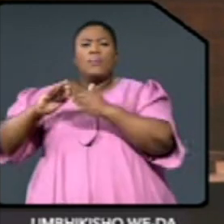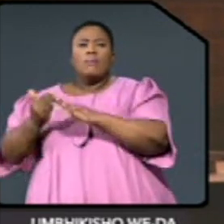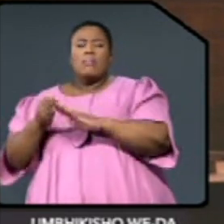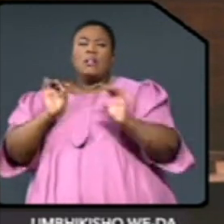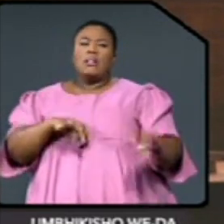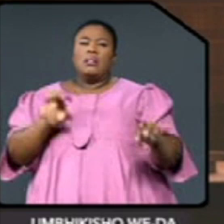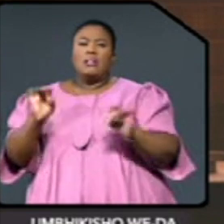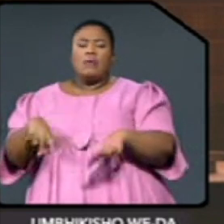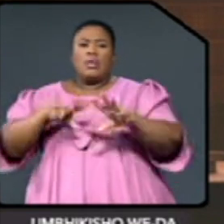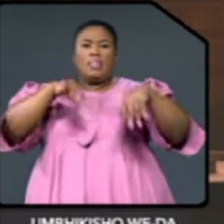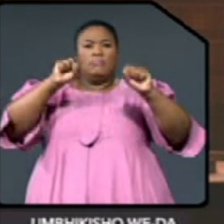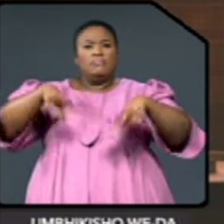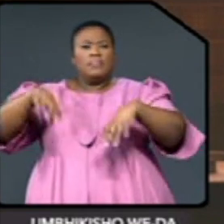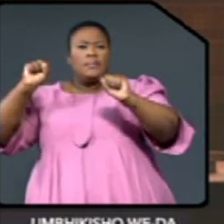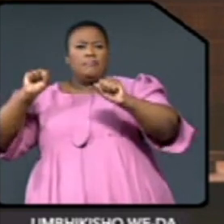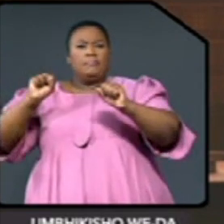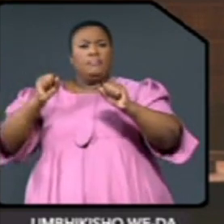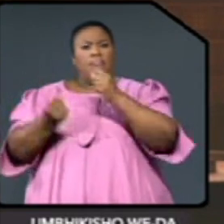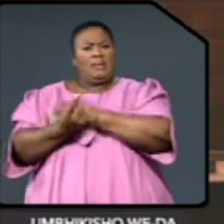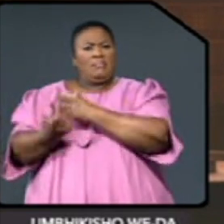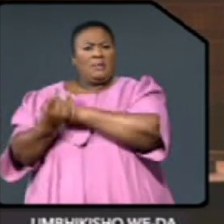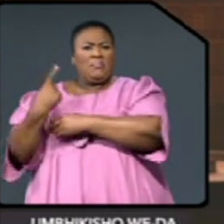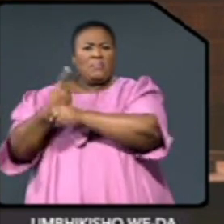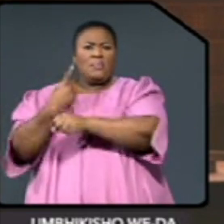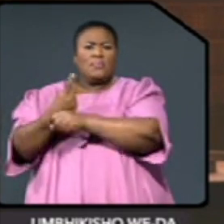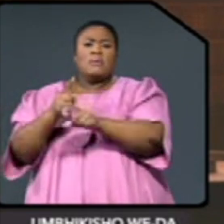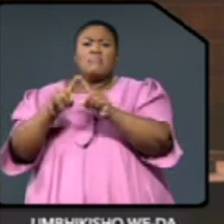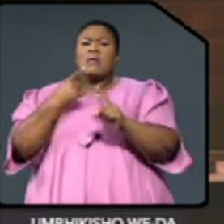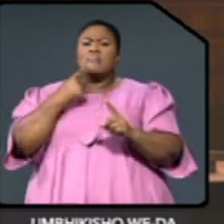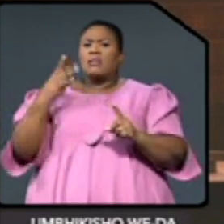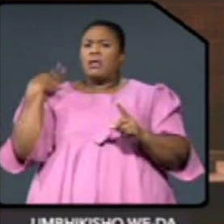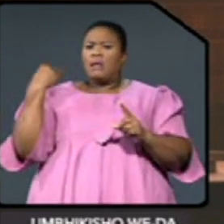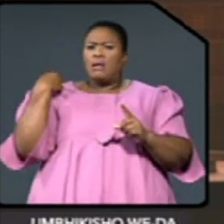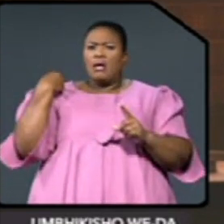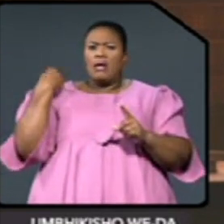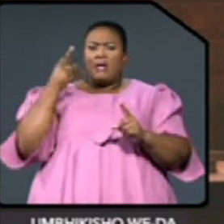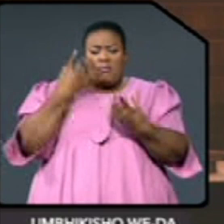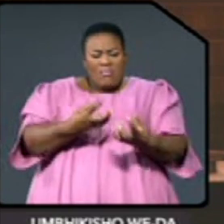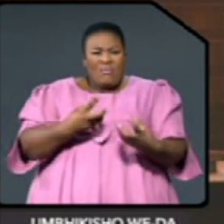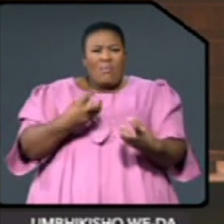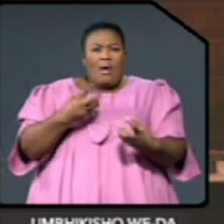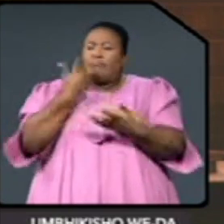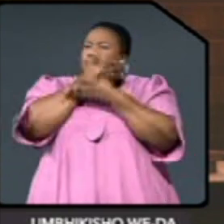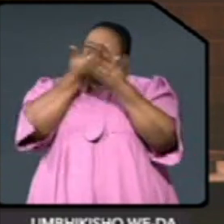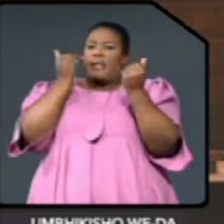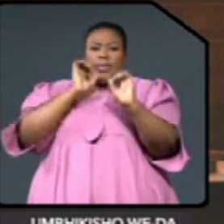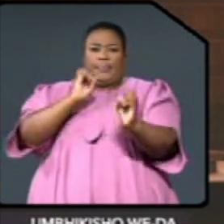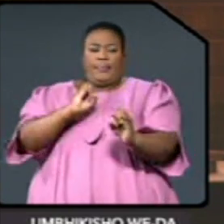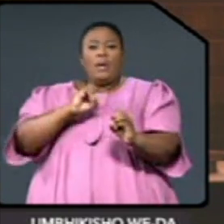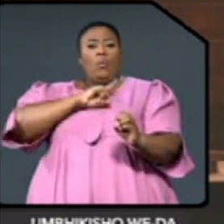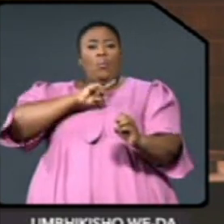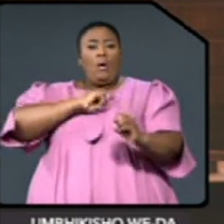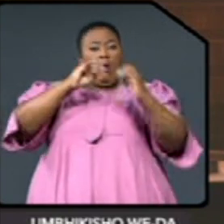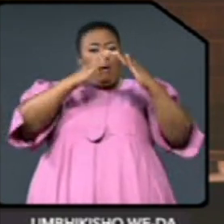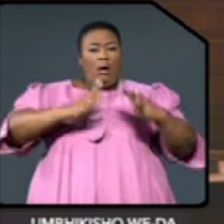kanye nokucisha kwagesi. USteenhuisen uthi izikhulu zikahulumeni ziyizwa ngendaba yenhlupheko ebhekene nezakhamuzi ngoba zihlala